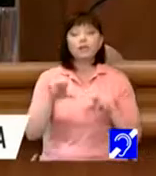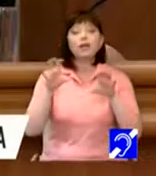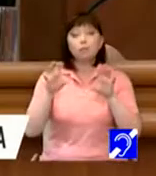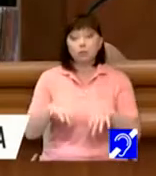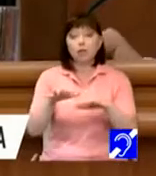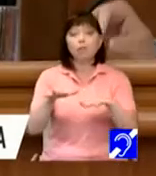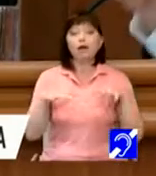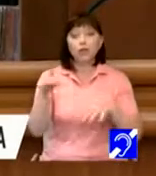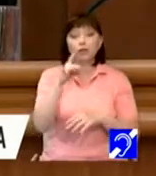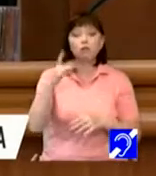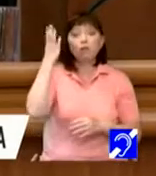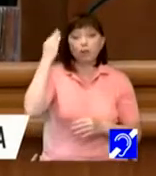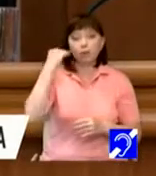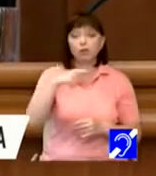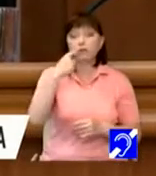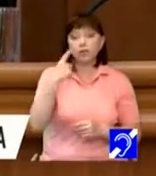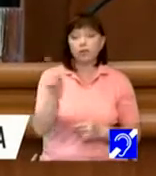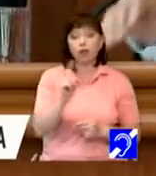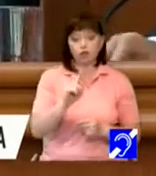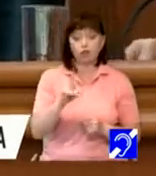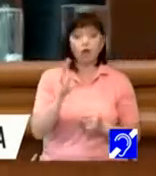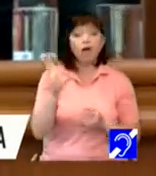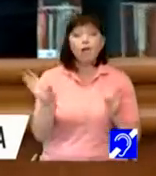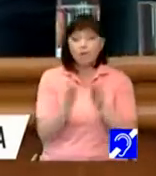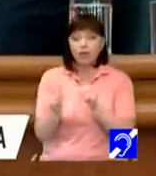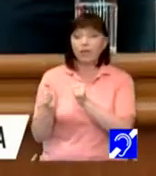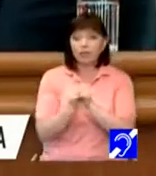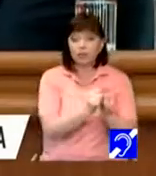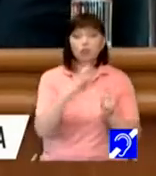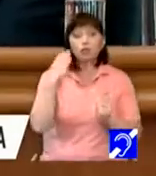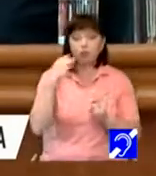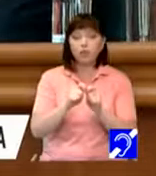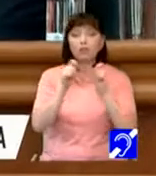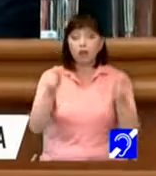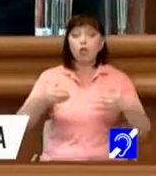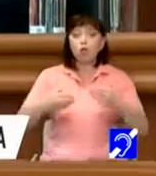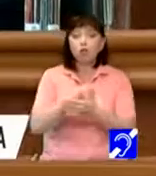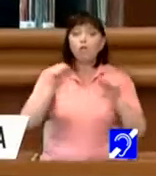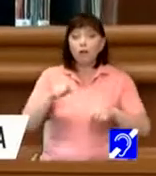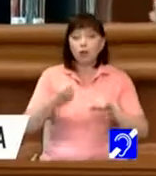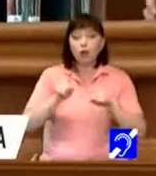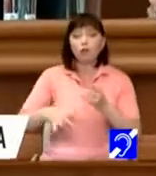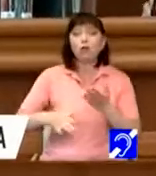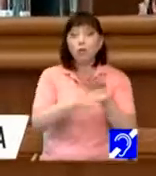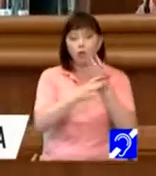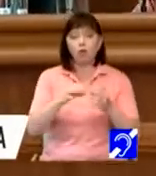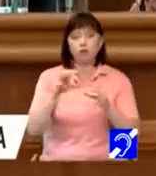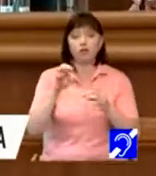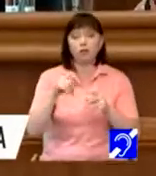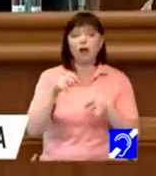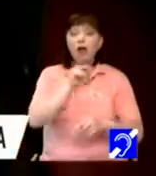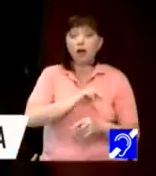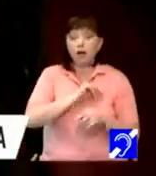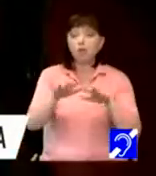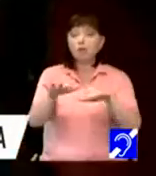Președintele Parlamentului Republicii Moldova a declarat că prin parteneriatul cu România este creat un nou instrument care va ghida activitatea legislativului de la